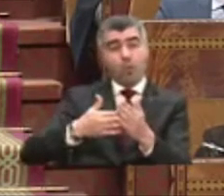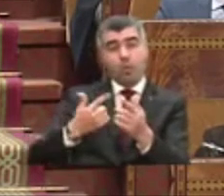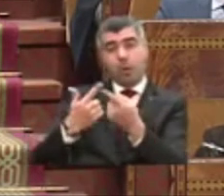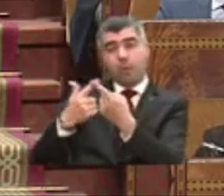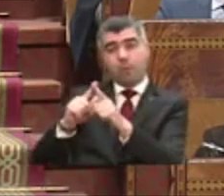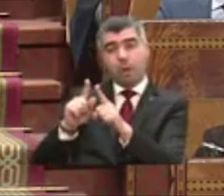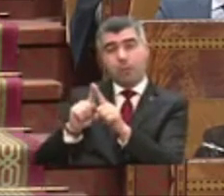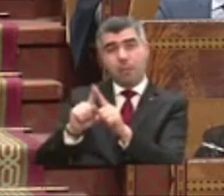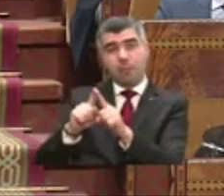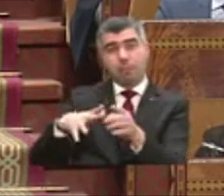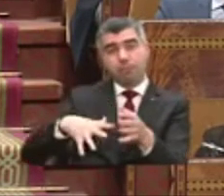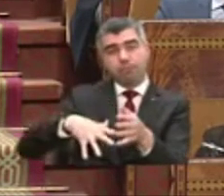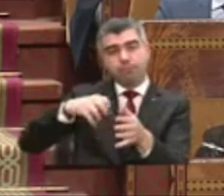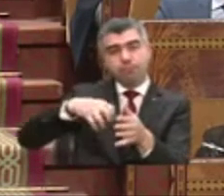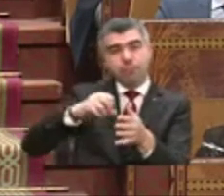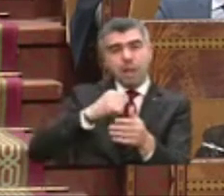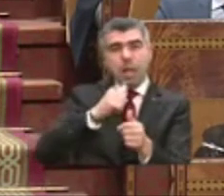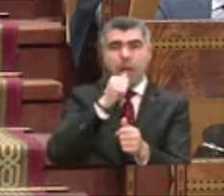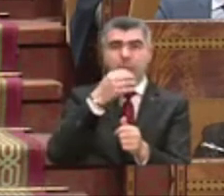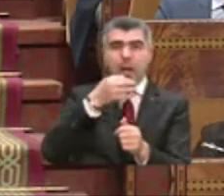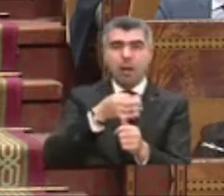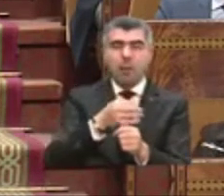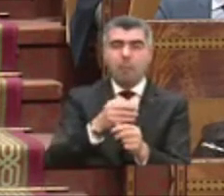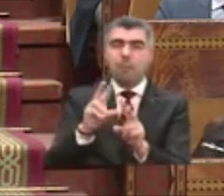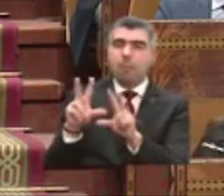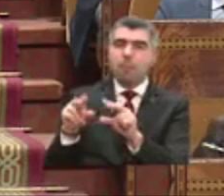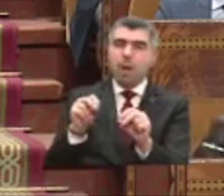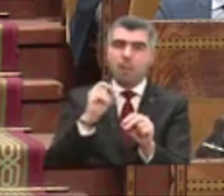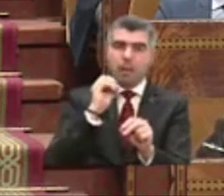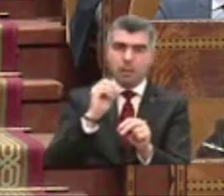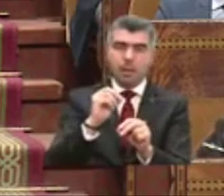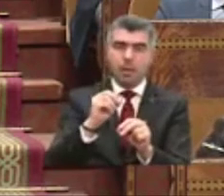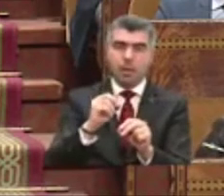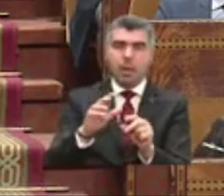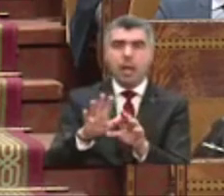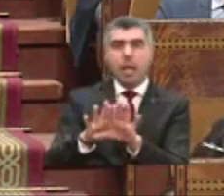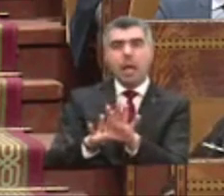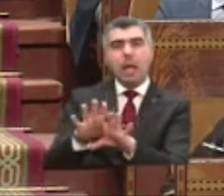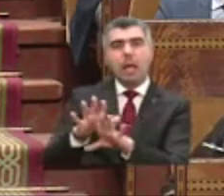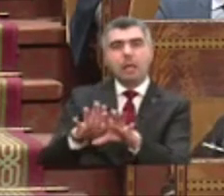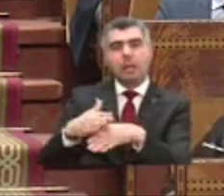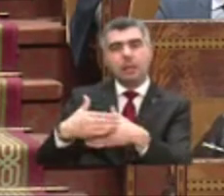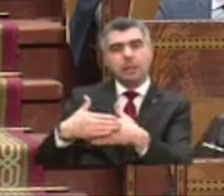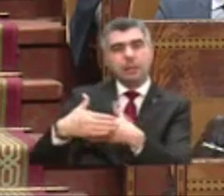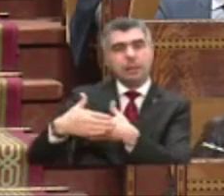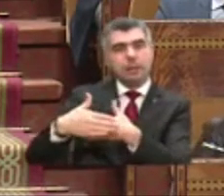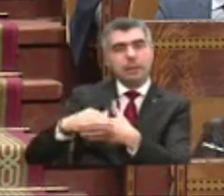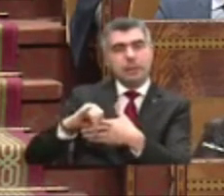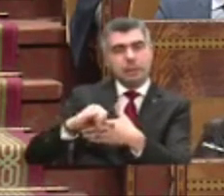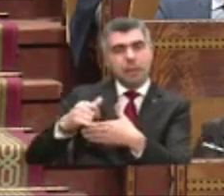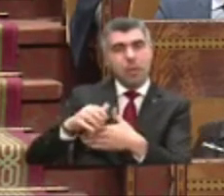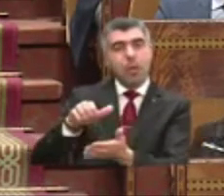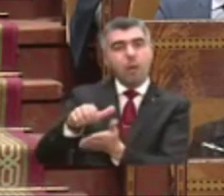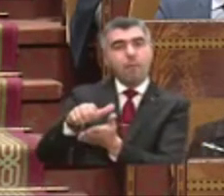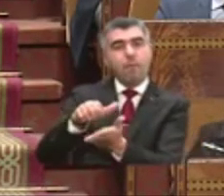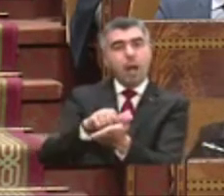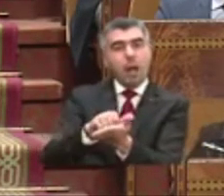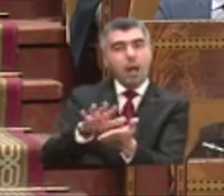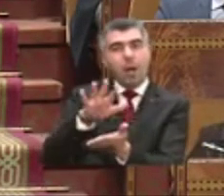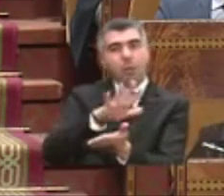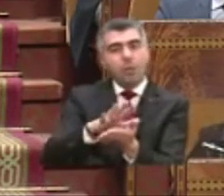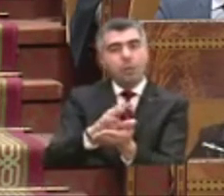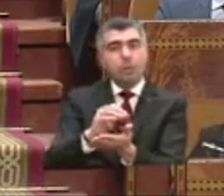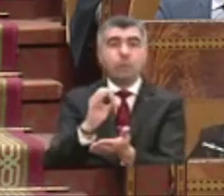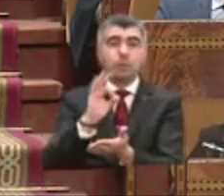المائيه، وهو الامر الذي ينطبق على منطقه تارودانت والتي تعد من اهم المناطق الفلاحيه بجهه سوس ماسه، الا